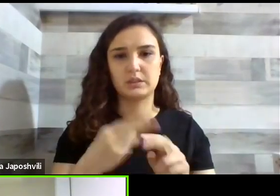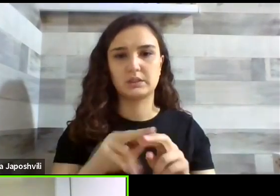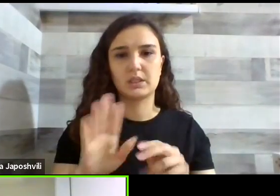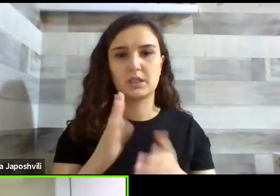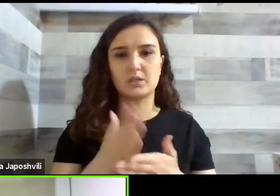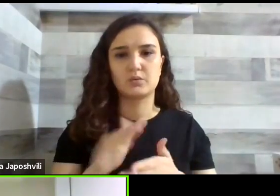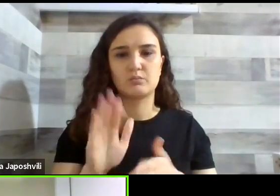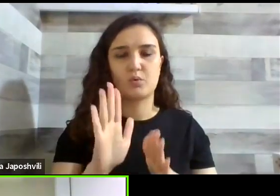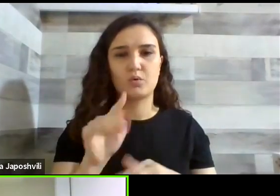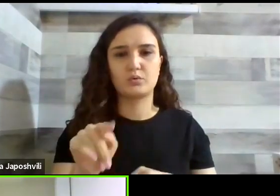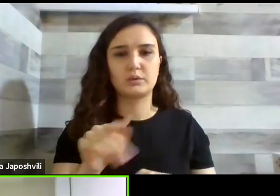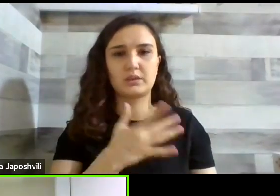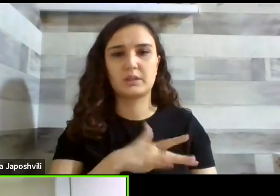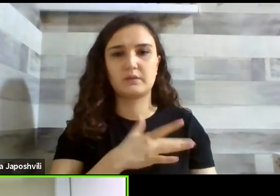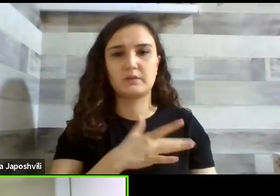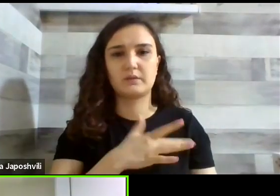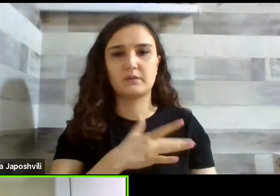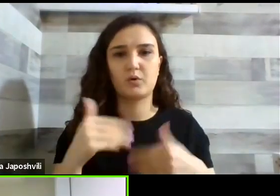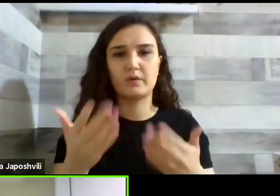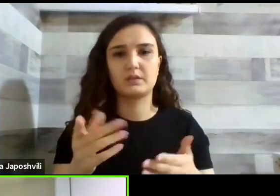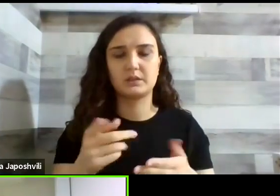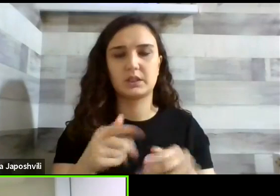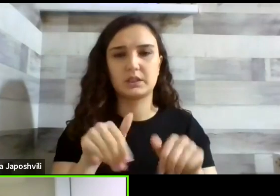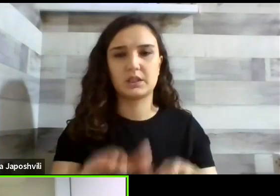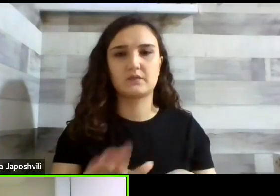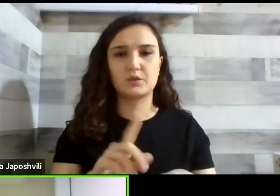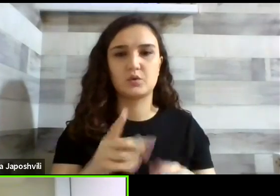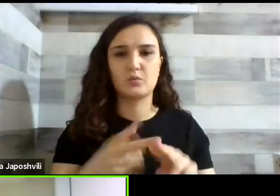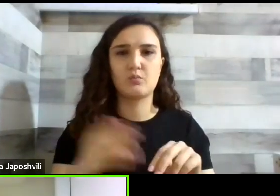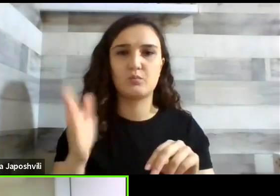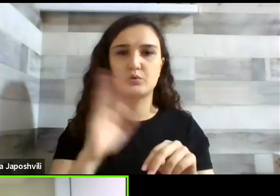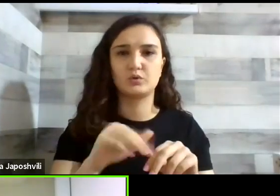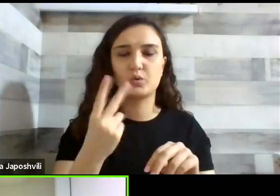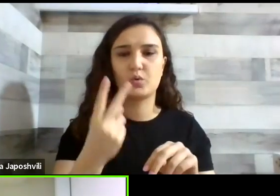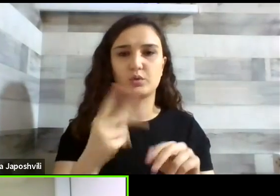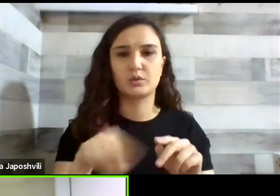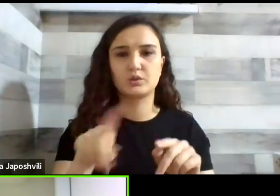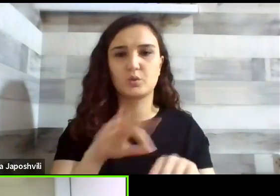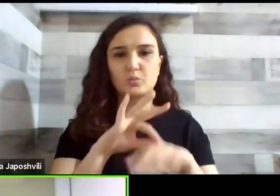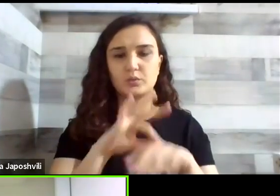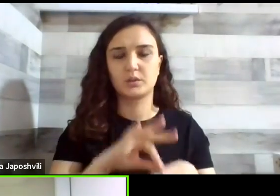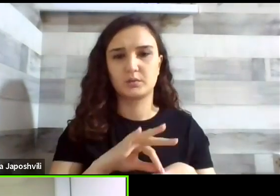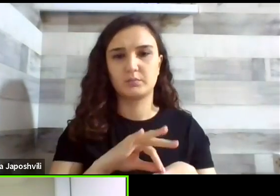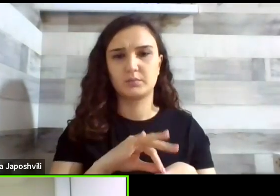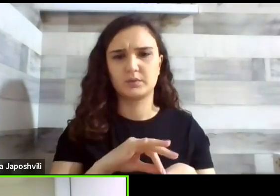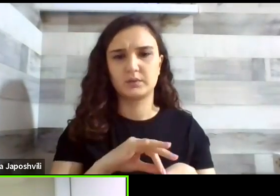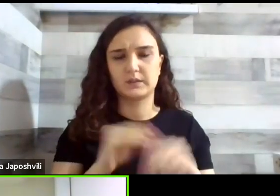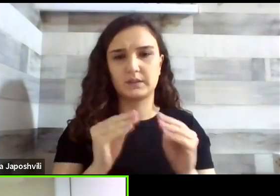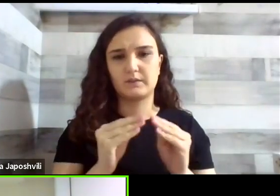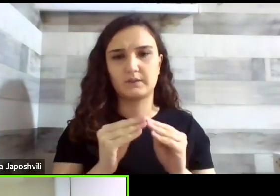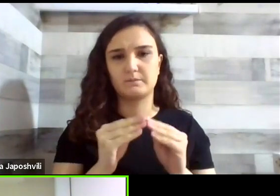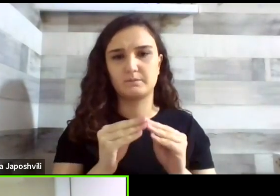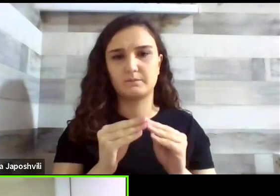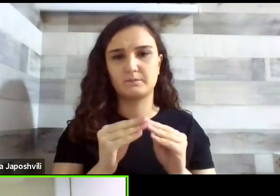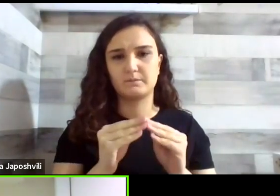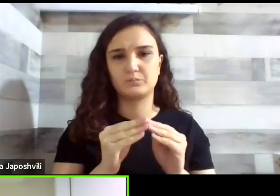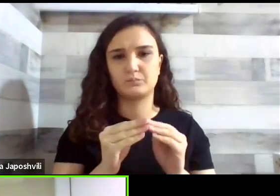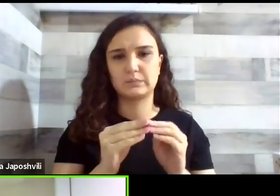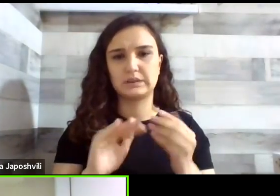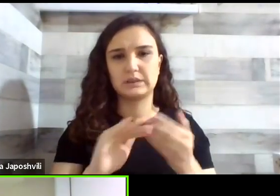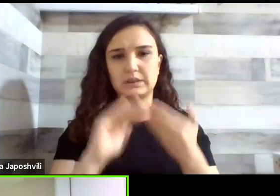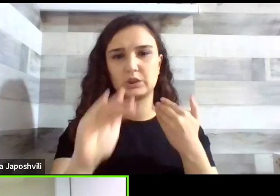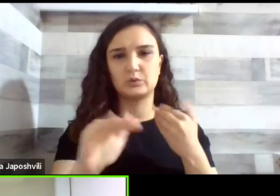თქვა მხოლოდ სერვისის პროვაიდერის გადასაწყვეტი, რომ ხა მოდი მე ამ ორ სესიას ჩავუტარებ, თქვა იგივე